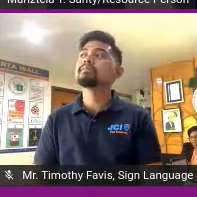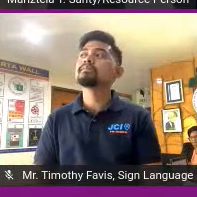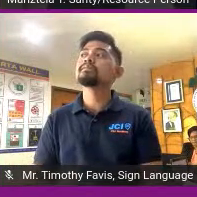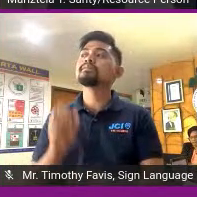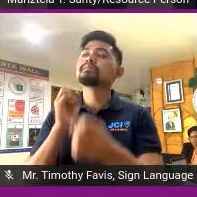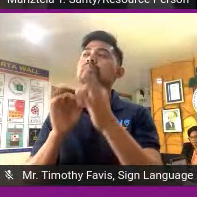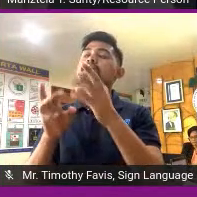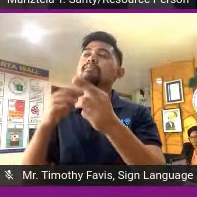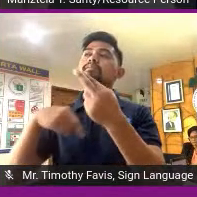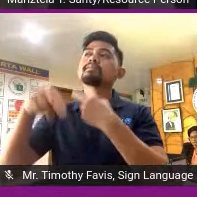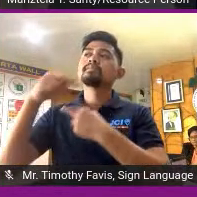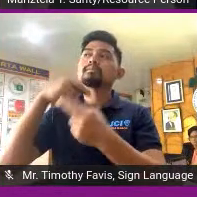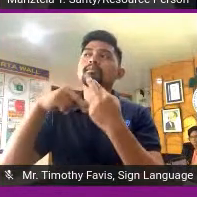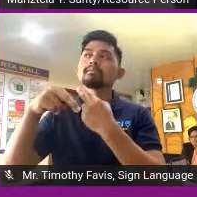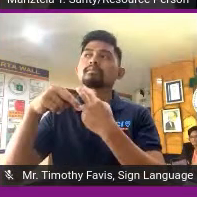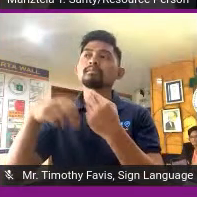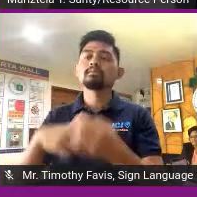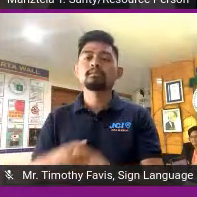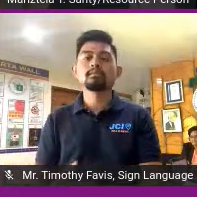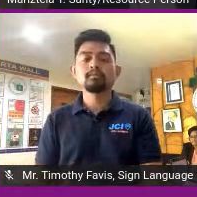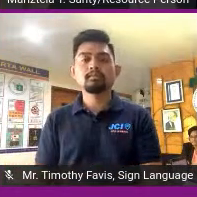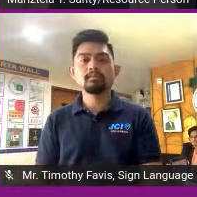babalikan natin ito,